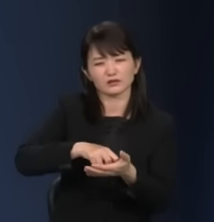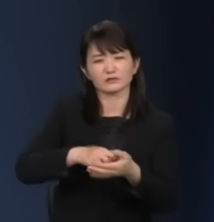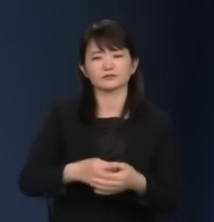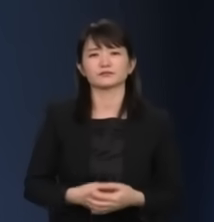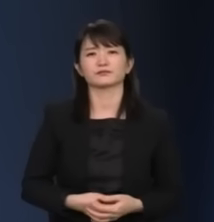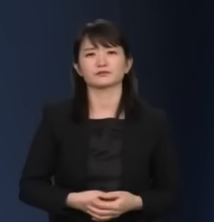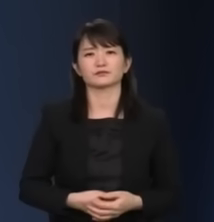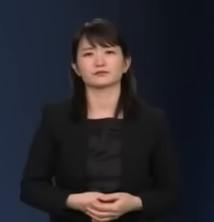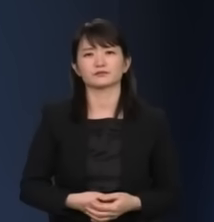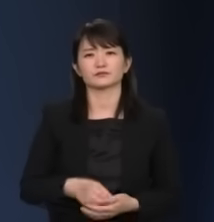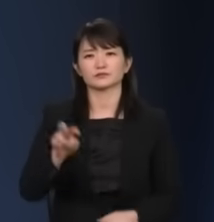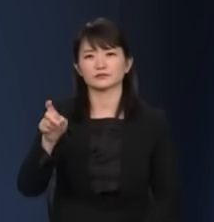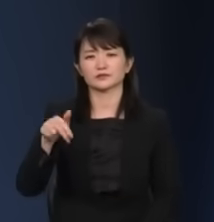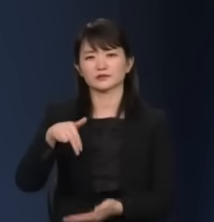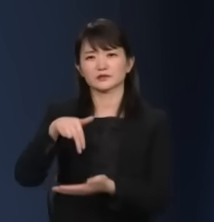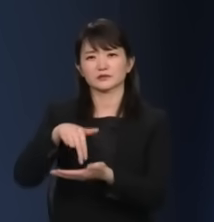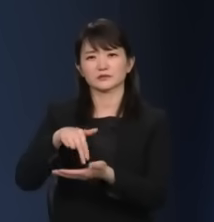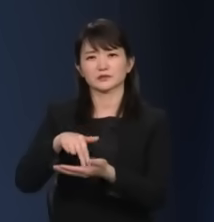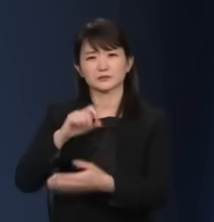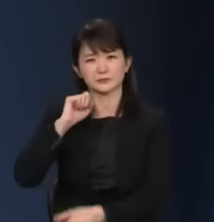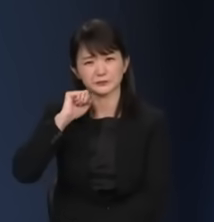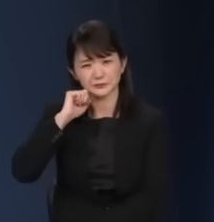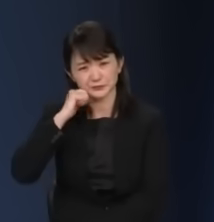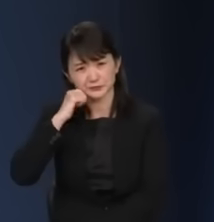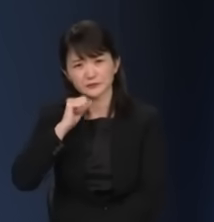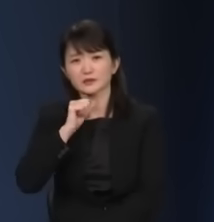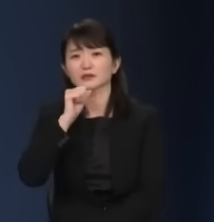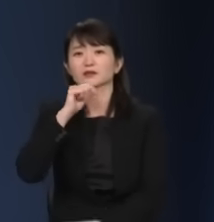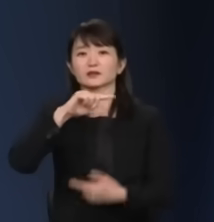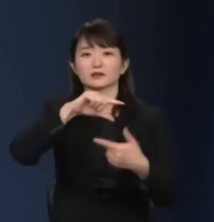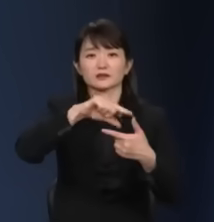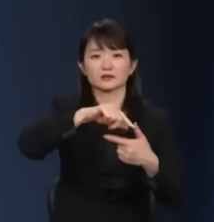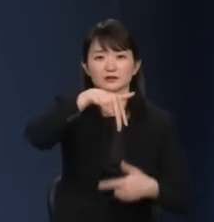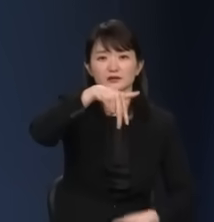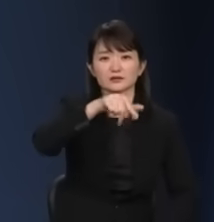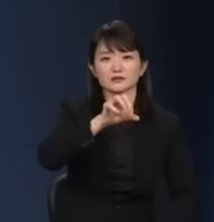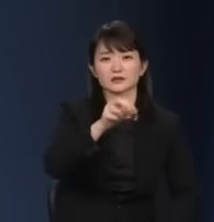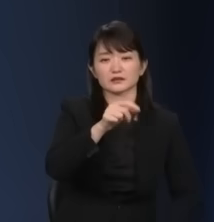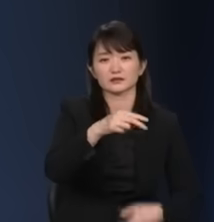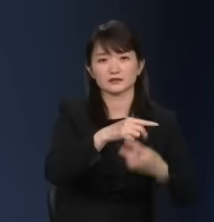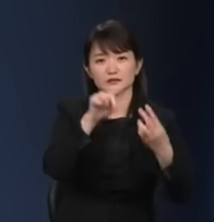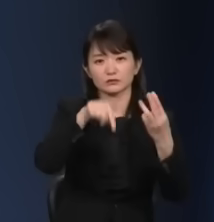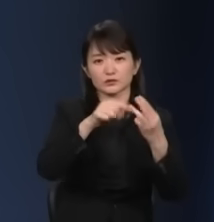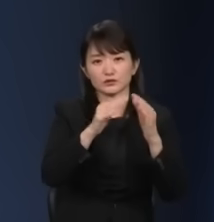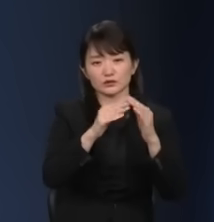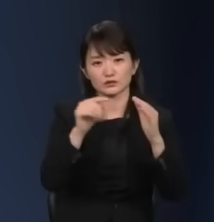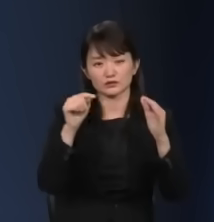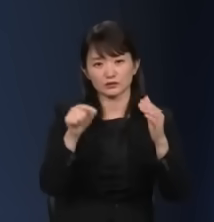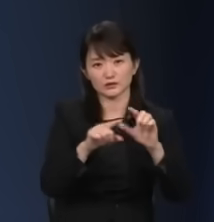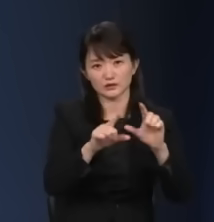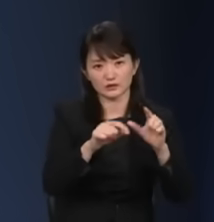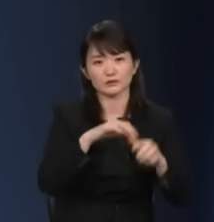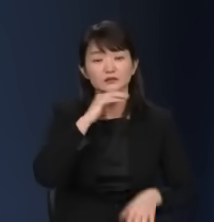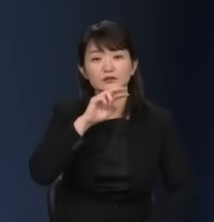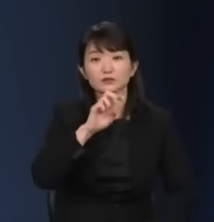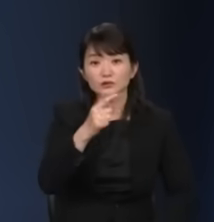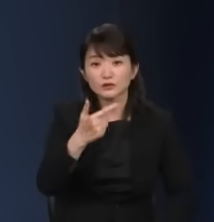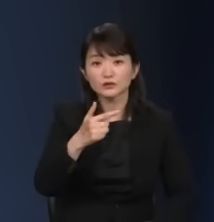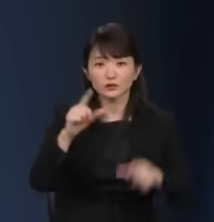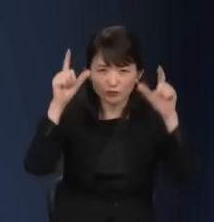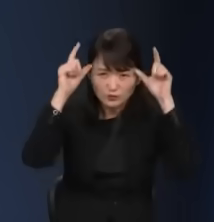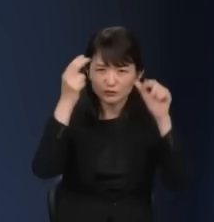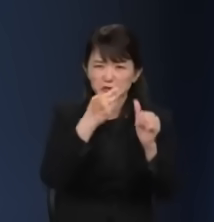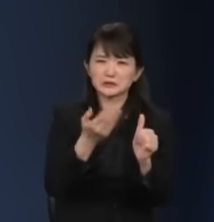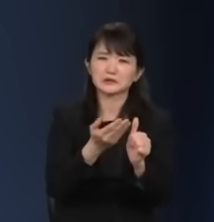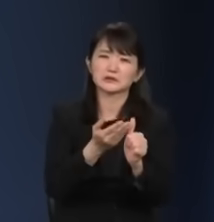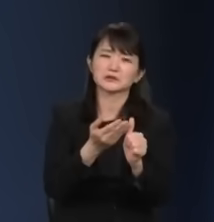네, 명 씨는 형편이 어려워서 경남 창녕의 삼촌 집에서 살았다고 했습니다. 26살까지는 소 키운 별 볼 일